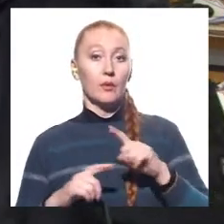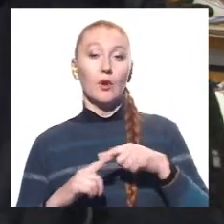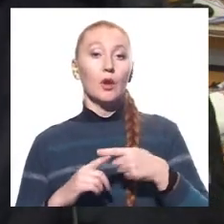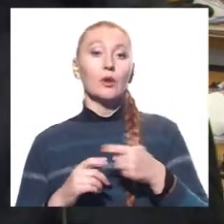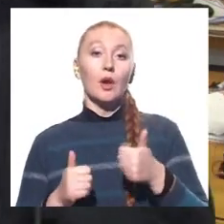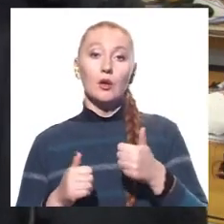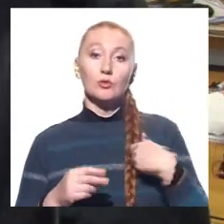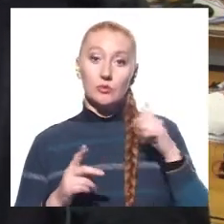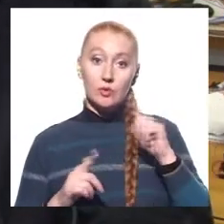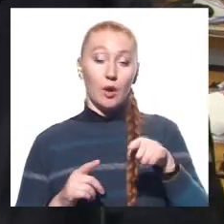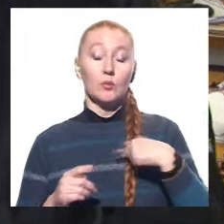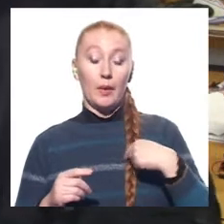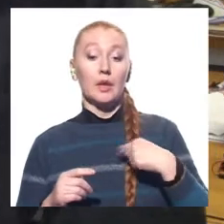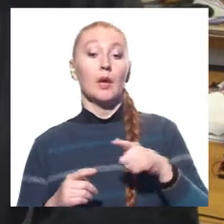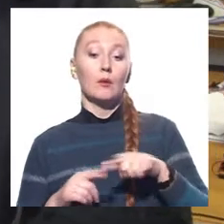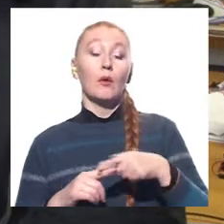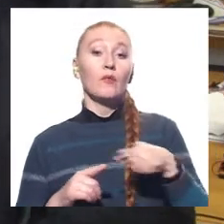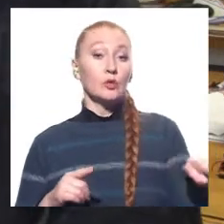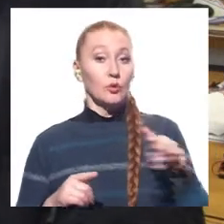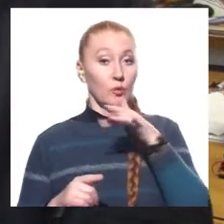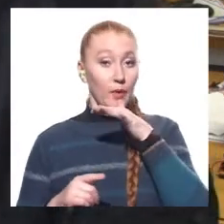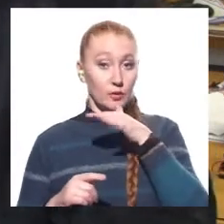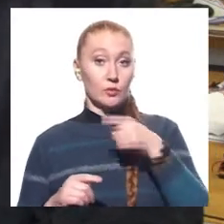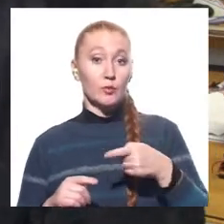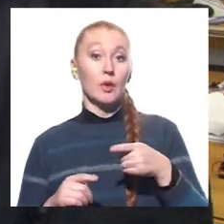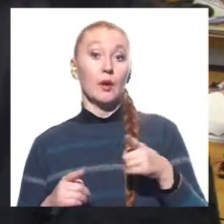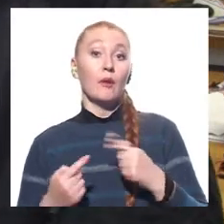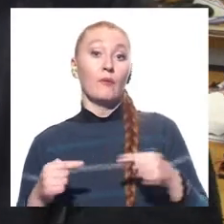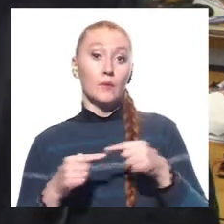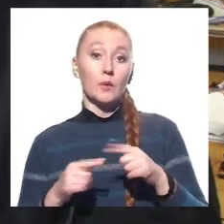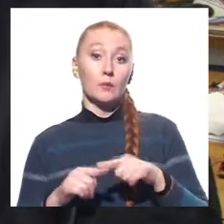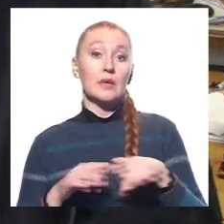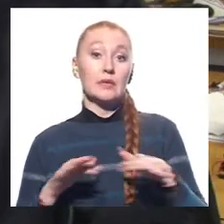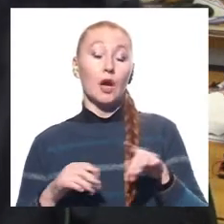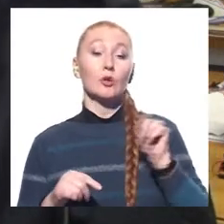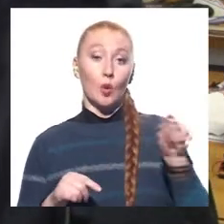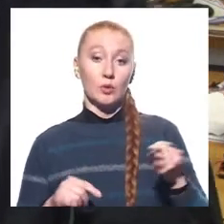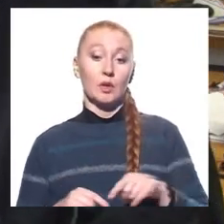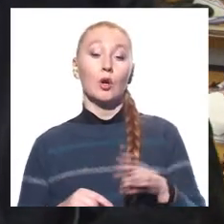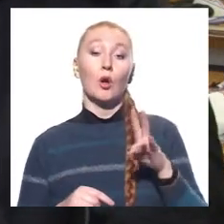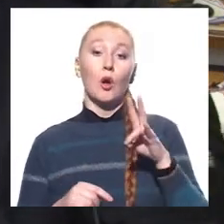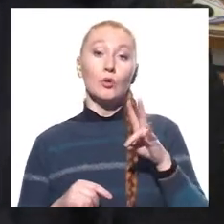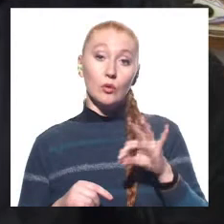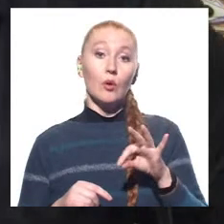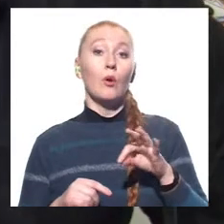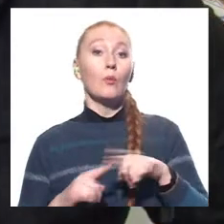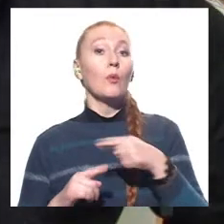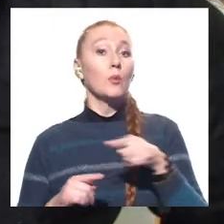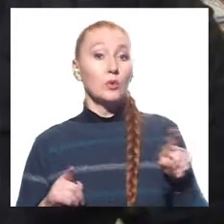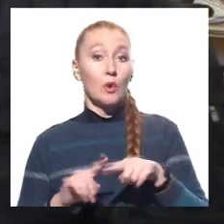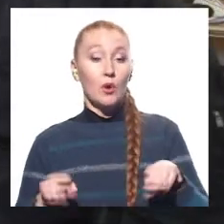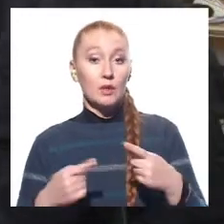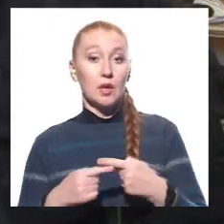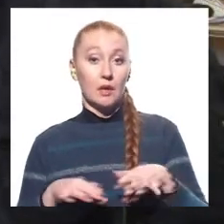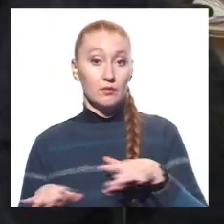добре туповані з анатомалі. До цього часу, відповідно, це, власне, захід був в тому числі до них, але в процесі організації